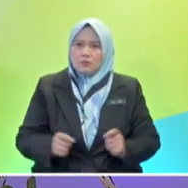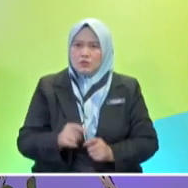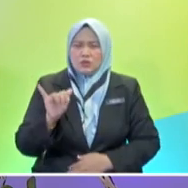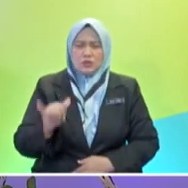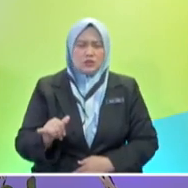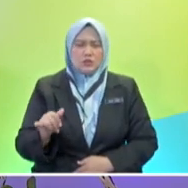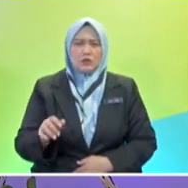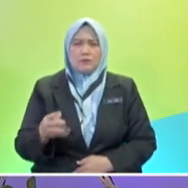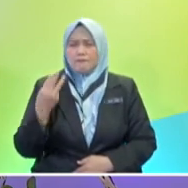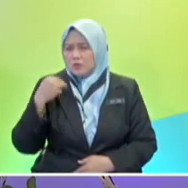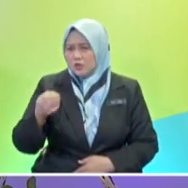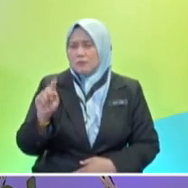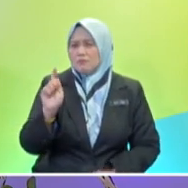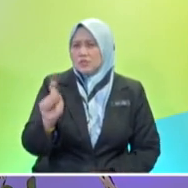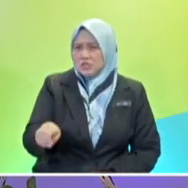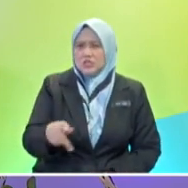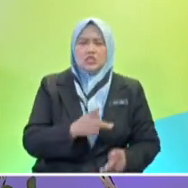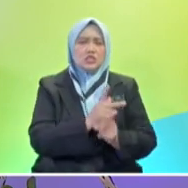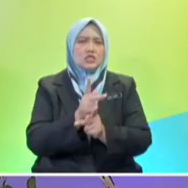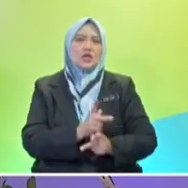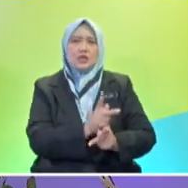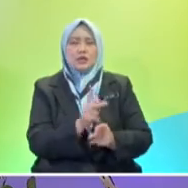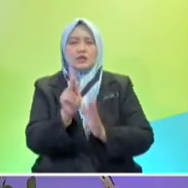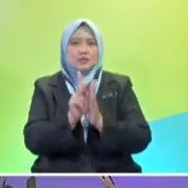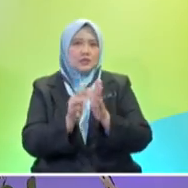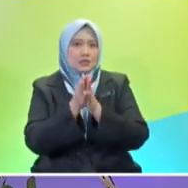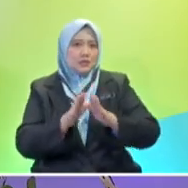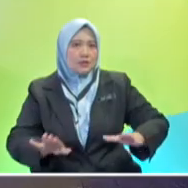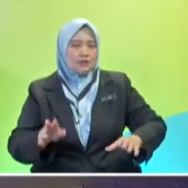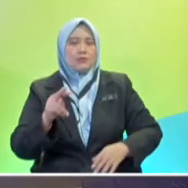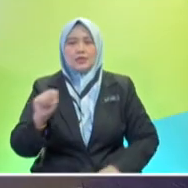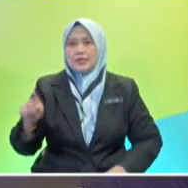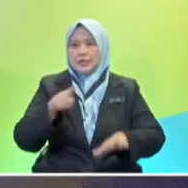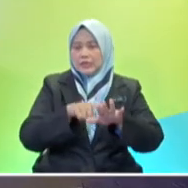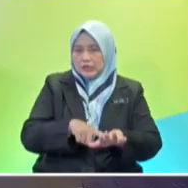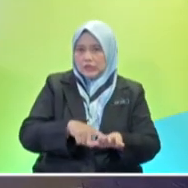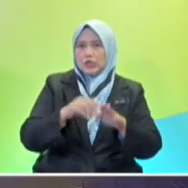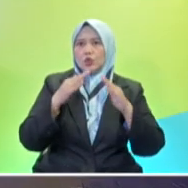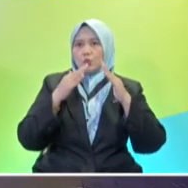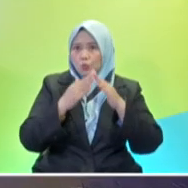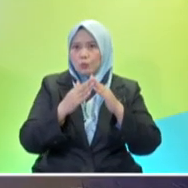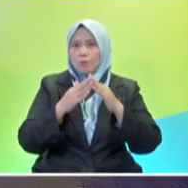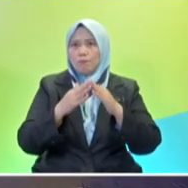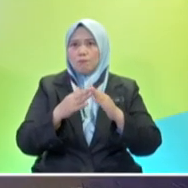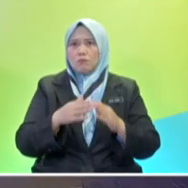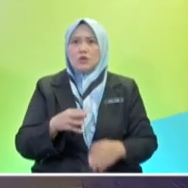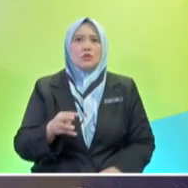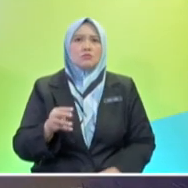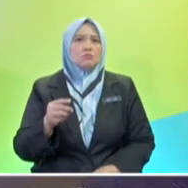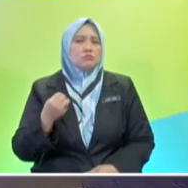mereka perlu jaga keselamatan di dalam rumah mereka? Ya. Ya. Ada nak kongsikan? Ya. Siapa